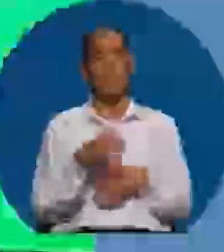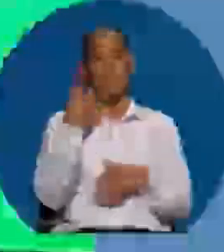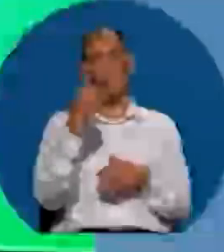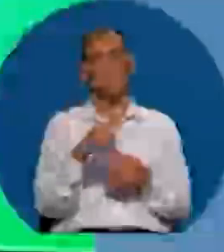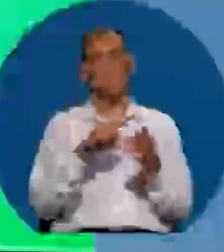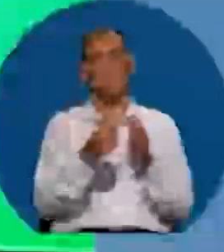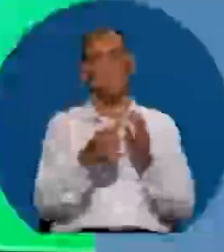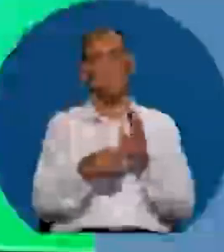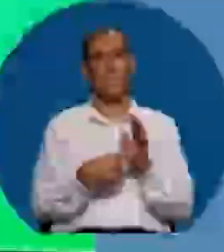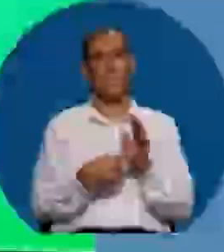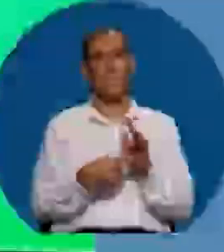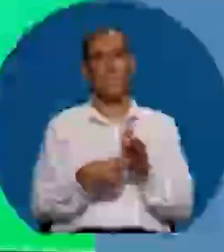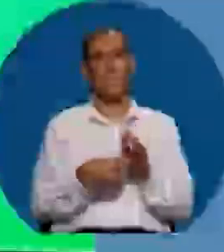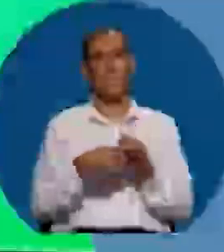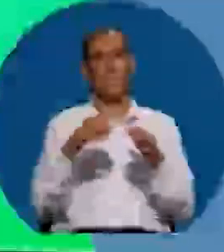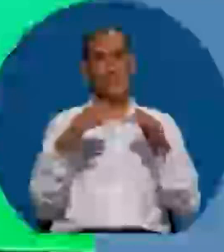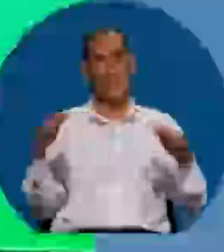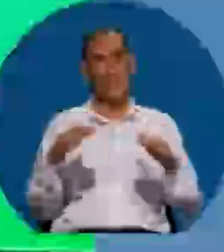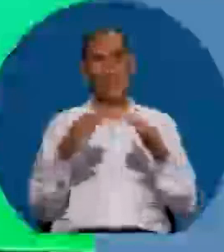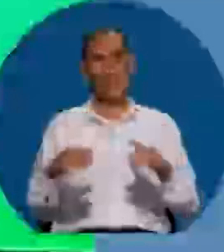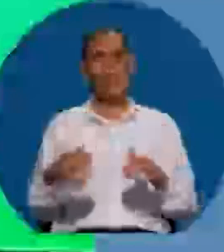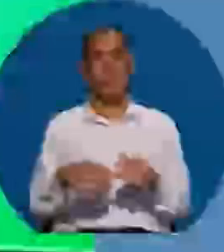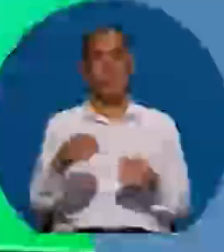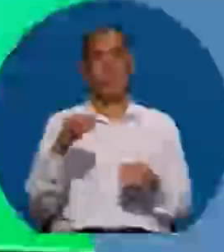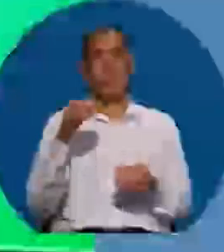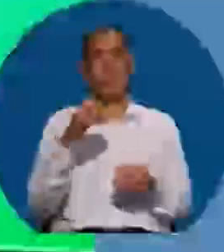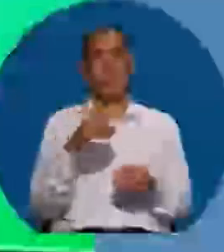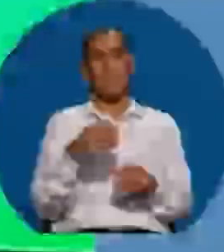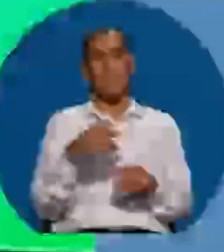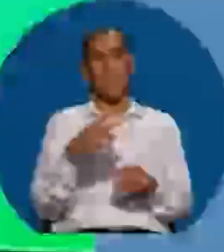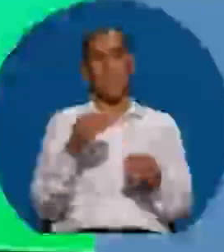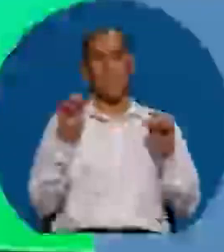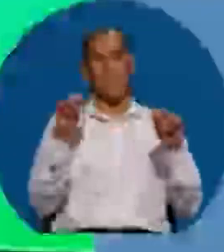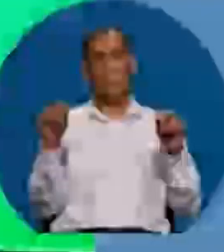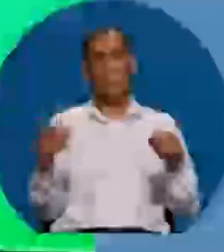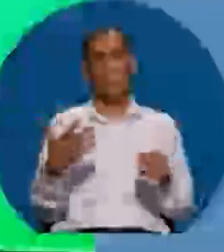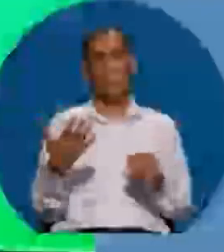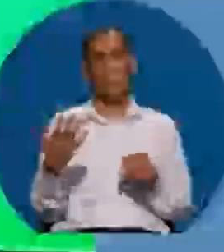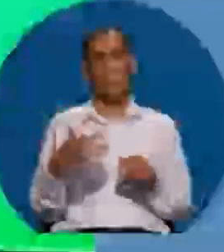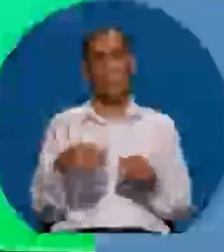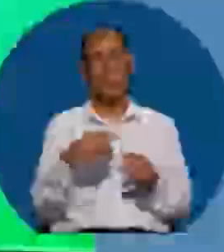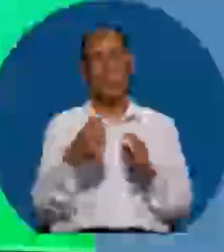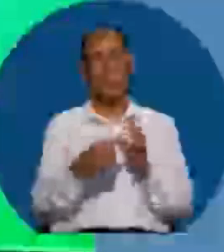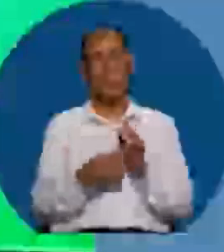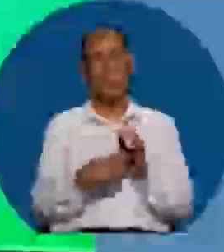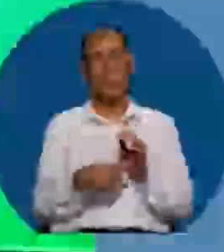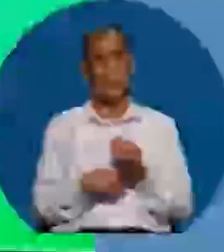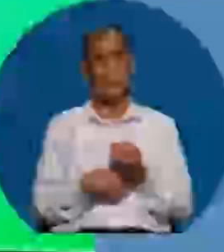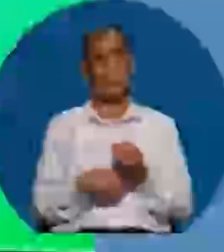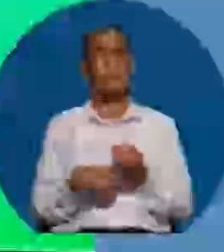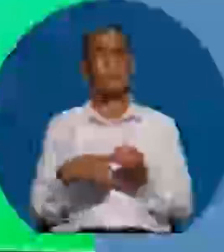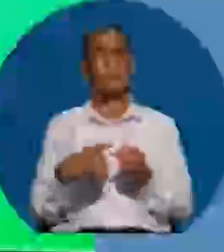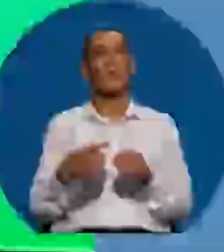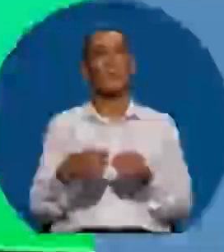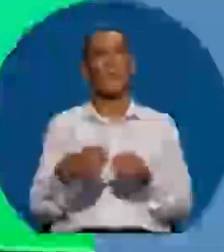Бірінші сұрауымыз, қосықта ұстаз қалай тәрепленеді? Демек, қосықларда ұстаз ең ұлы